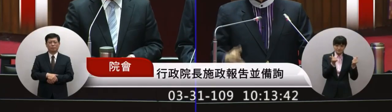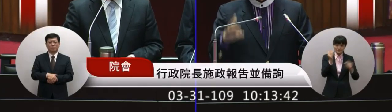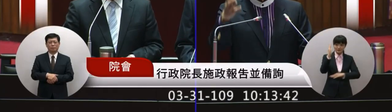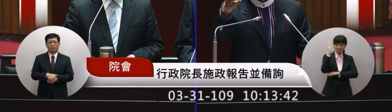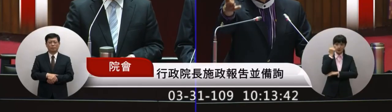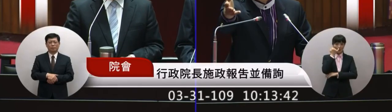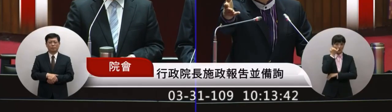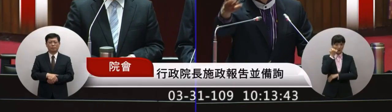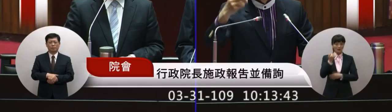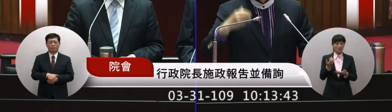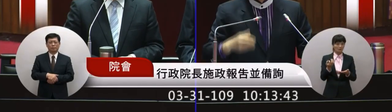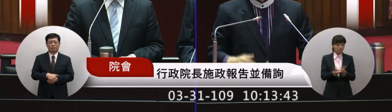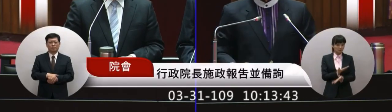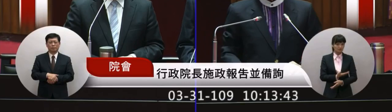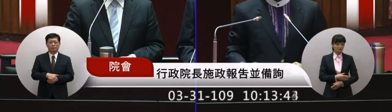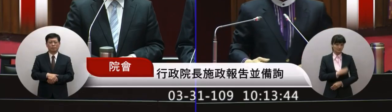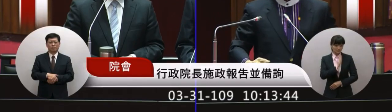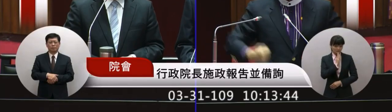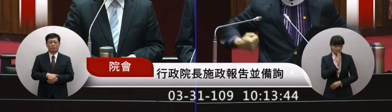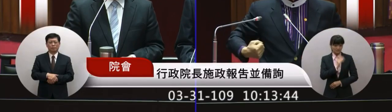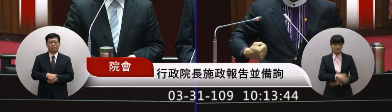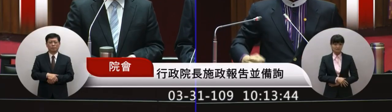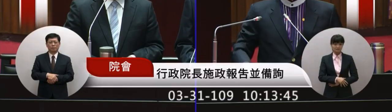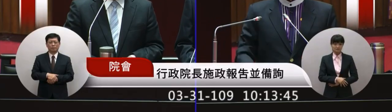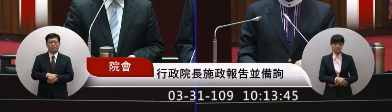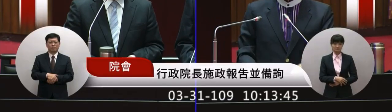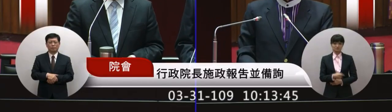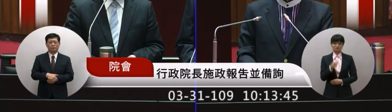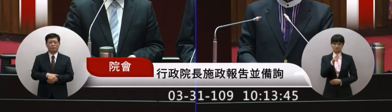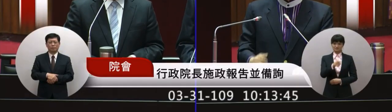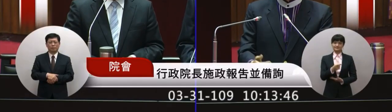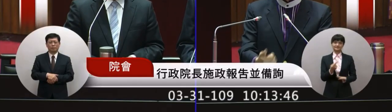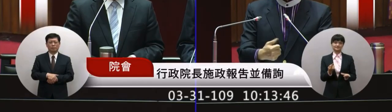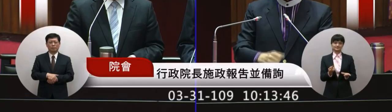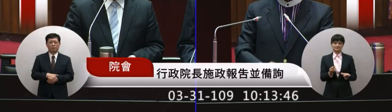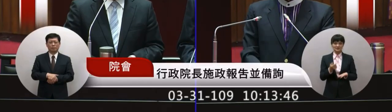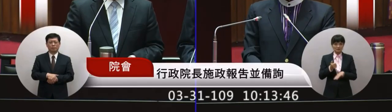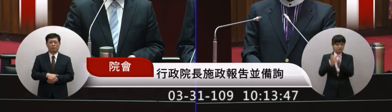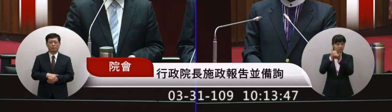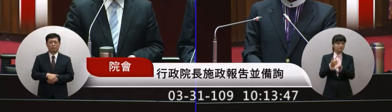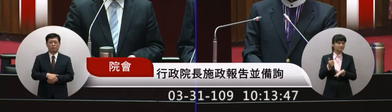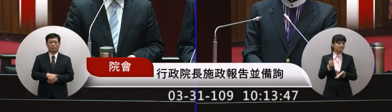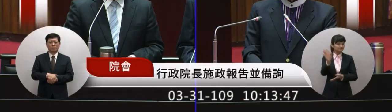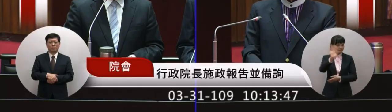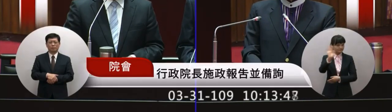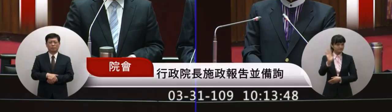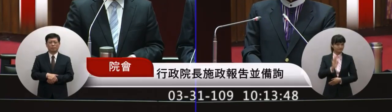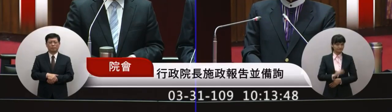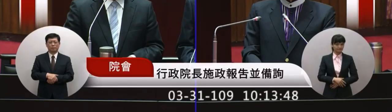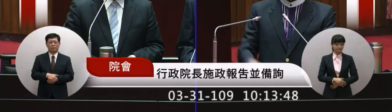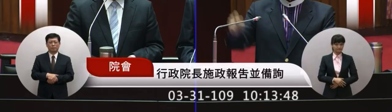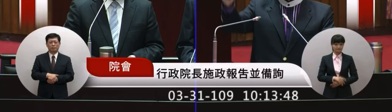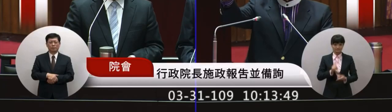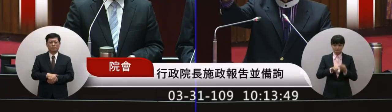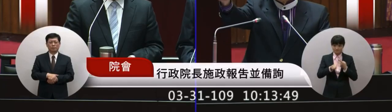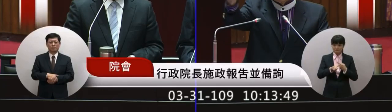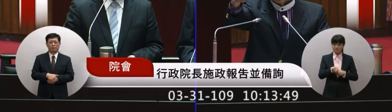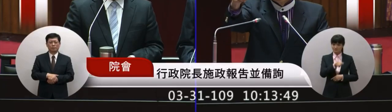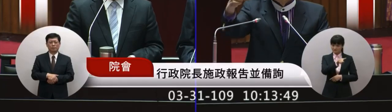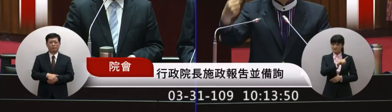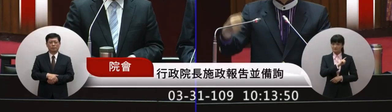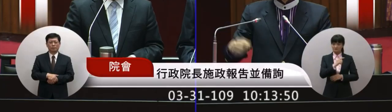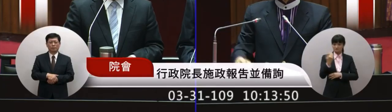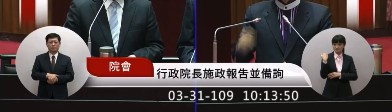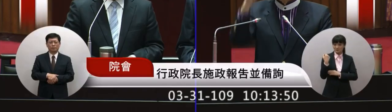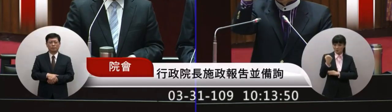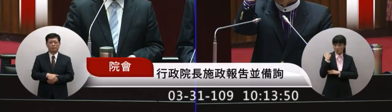哦，那失去你的，失去你的这个威严嘛，无在院长足认真咧拼，对不对？啊，就是这部